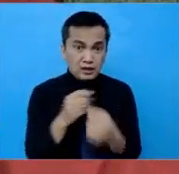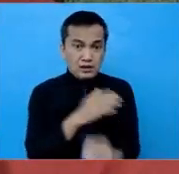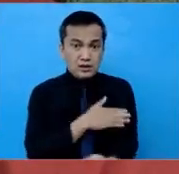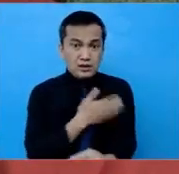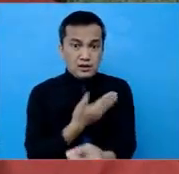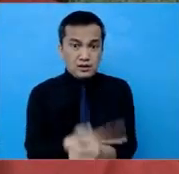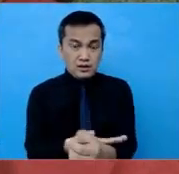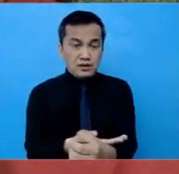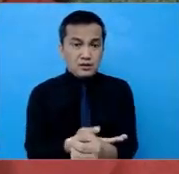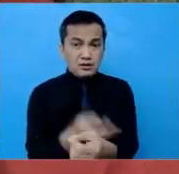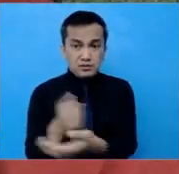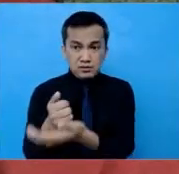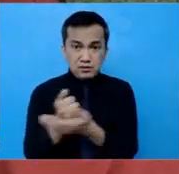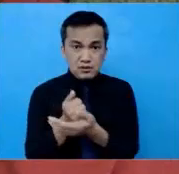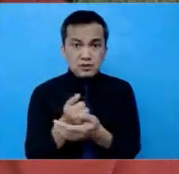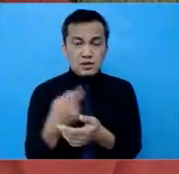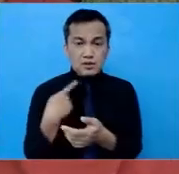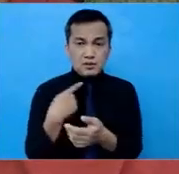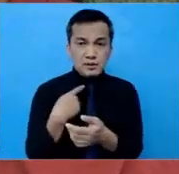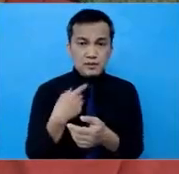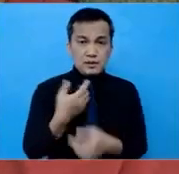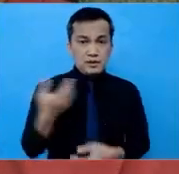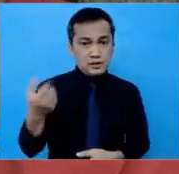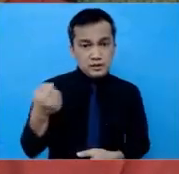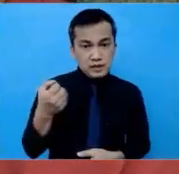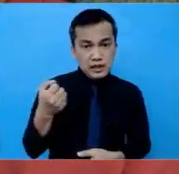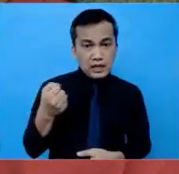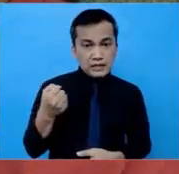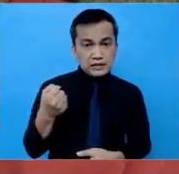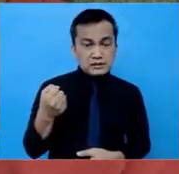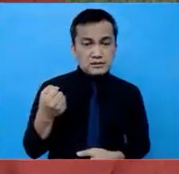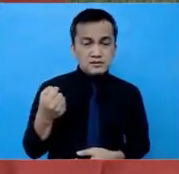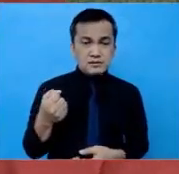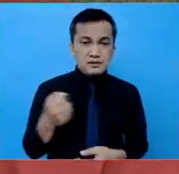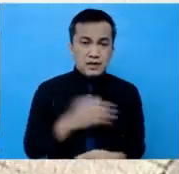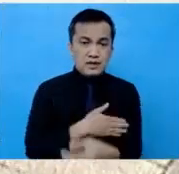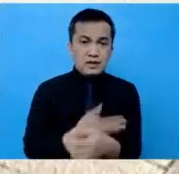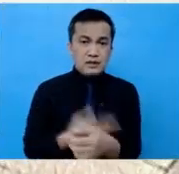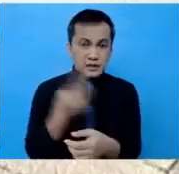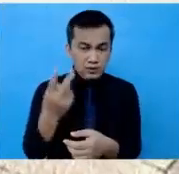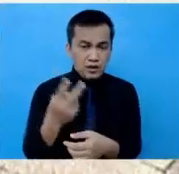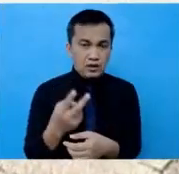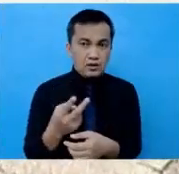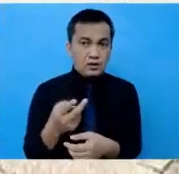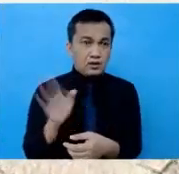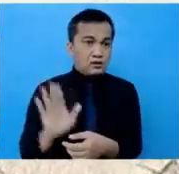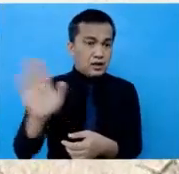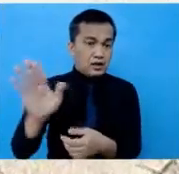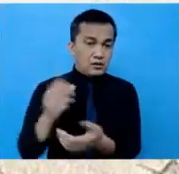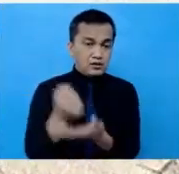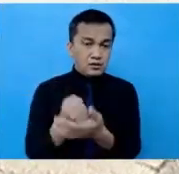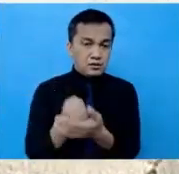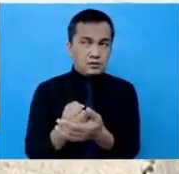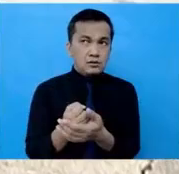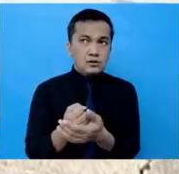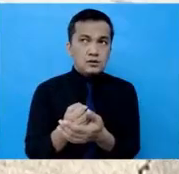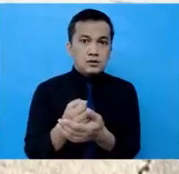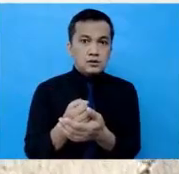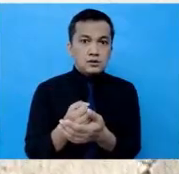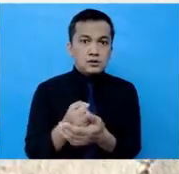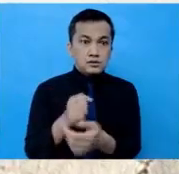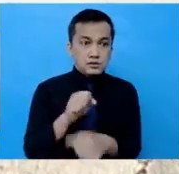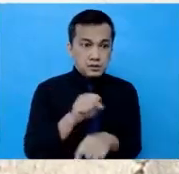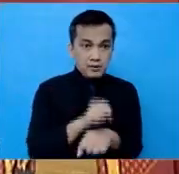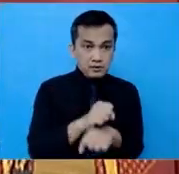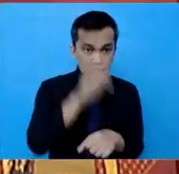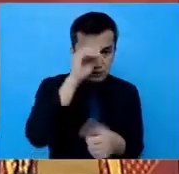sa akin, may ginagatas dalawa. Eh, ngayon nga ang sahod niya, 6 na araw lang. Ay, yung trabaho naman ng asawa ko,